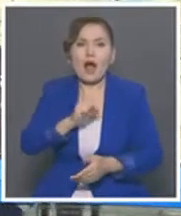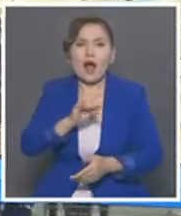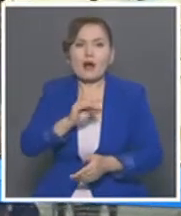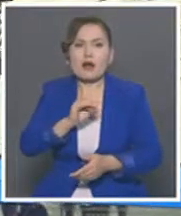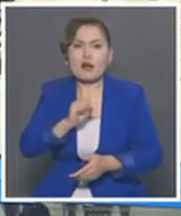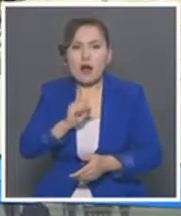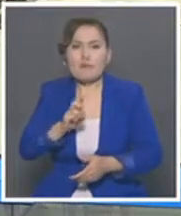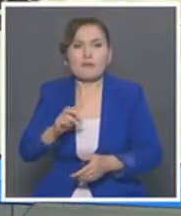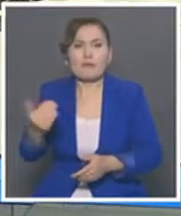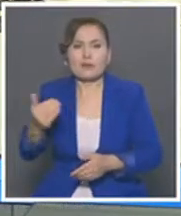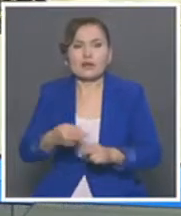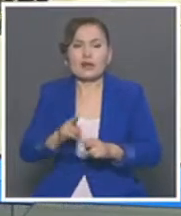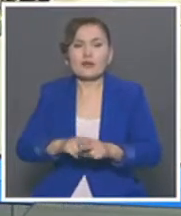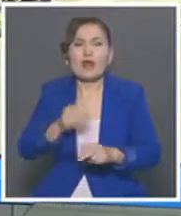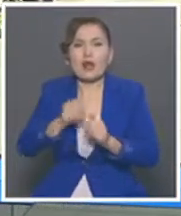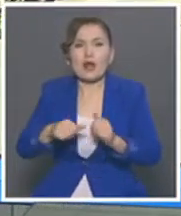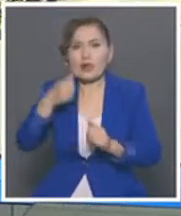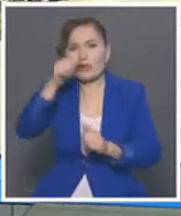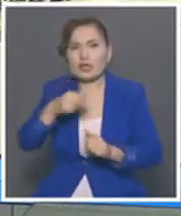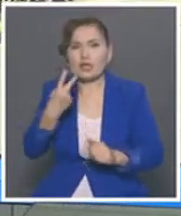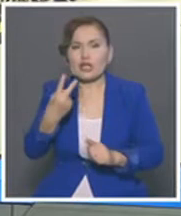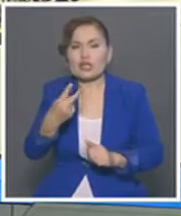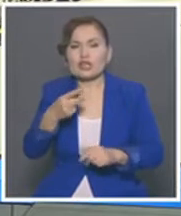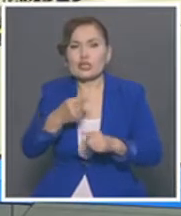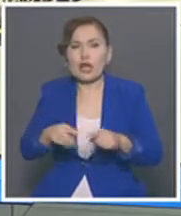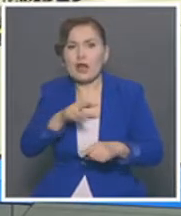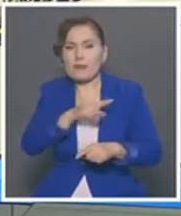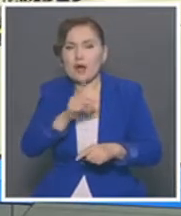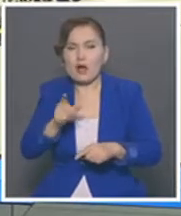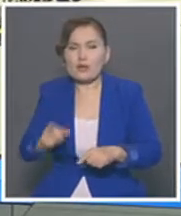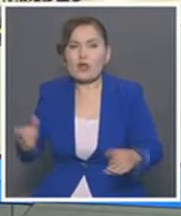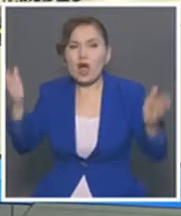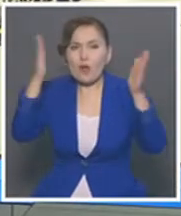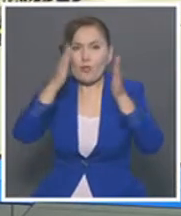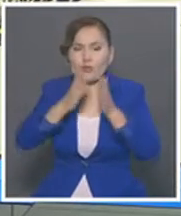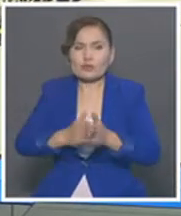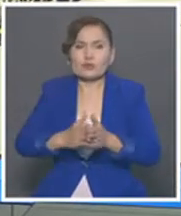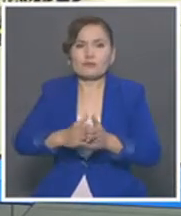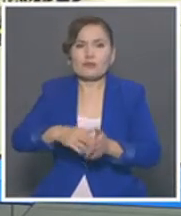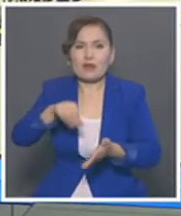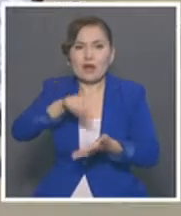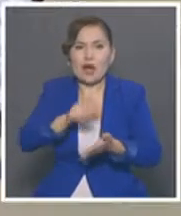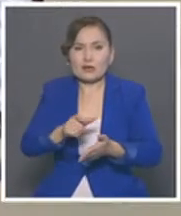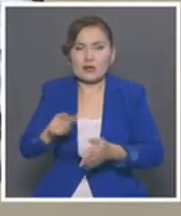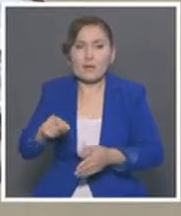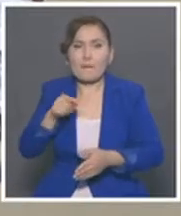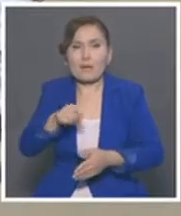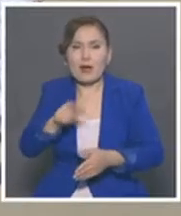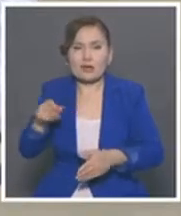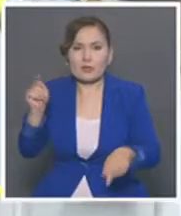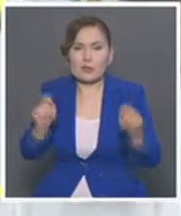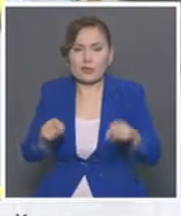Арабиясында жылда 2,5 миллиондай мұсылман қатысатын қажылық 1000 адаммен ғана басталды. Өткен тәулікте